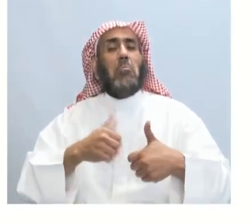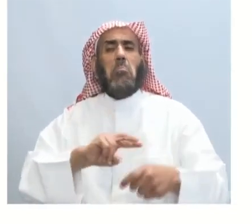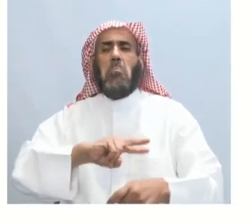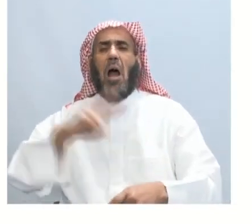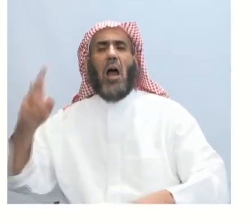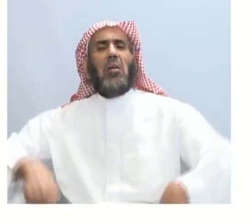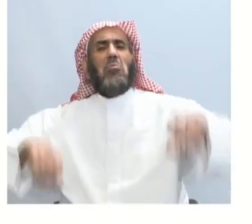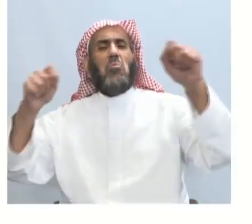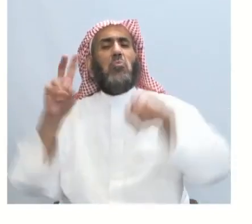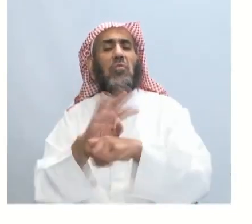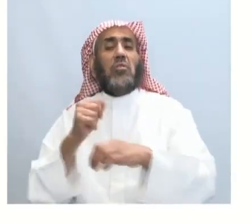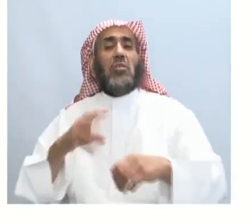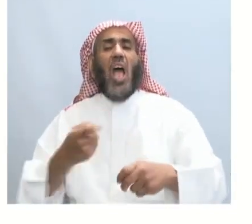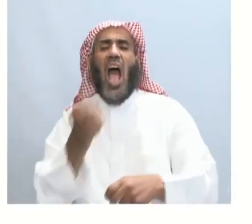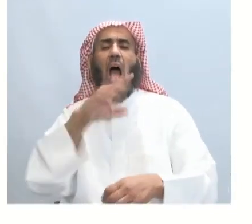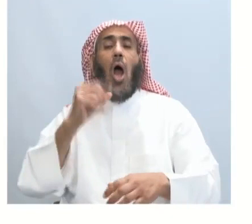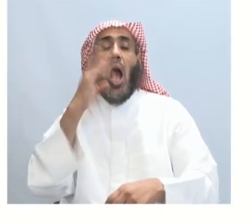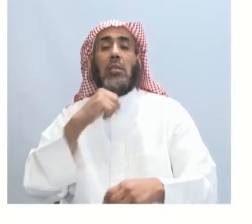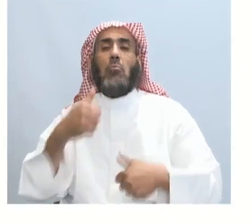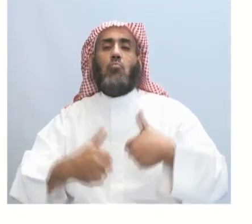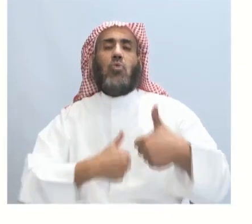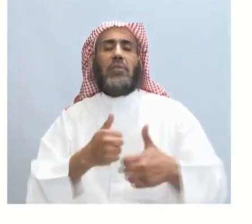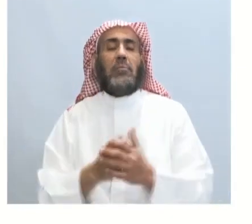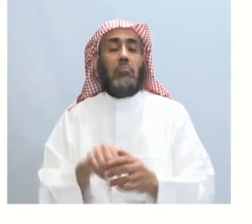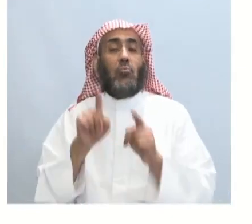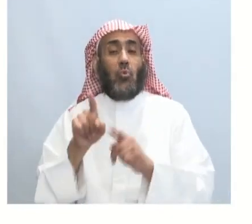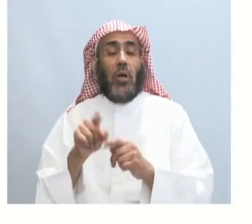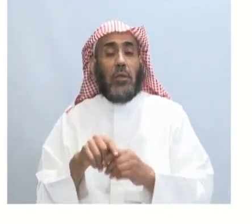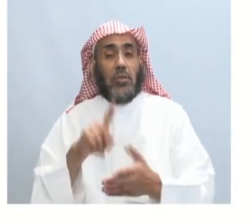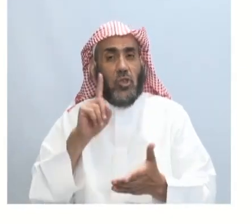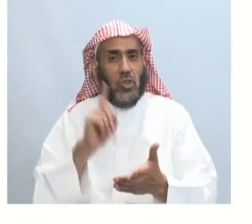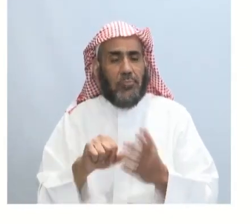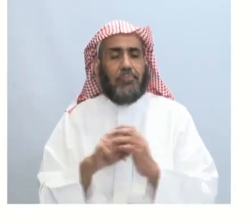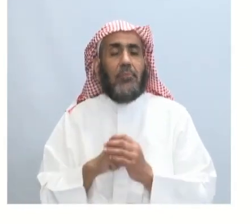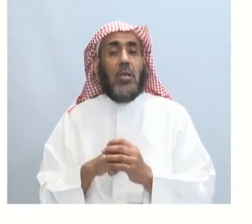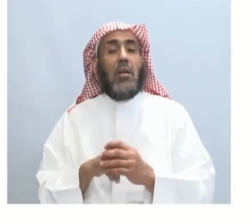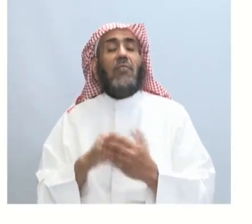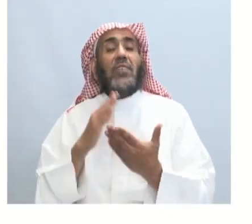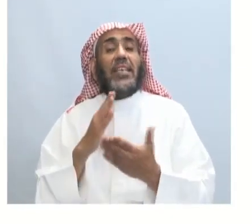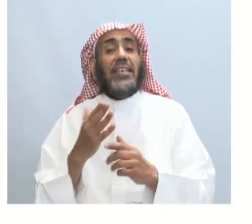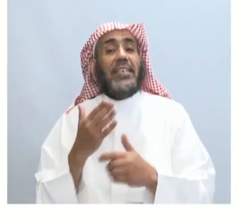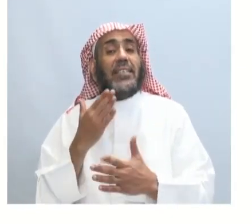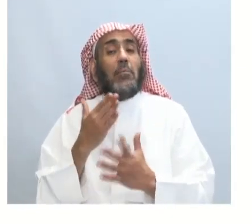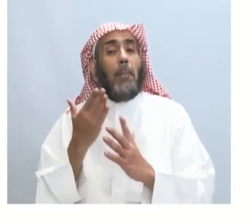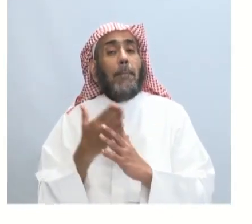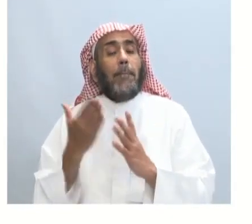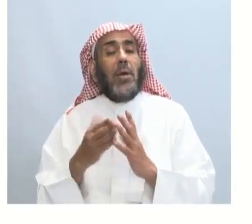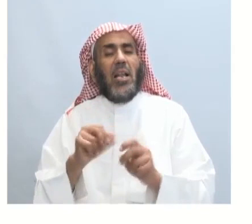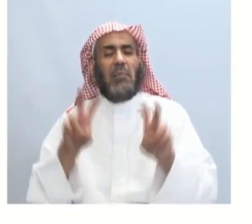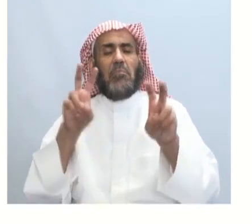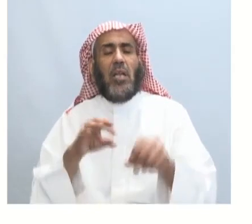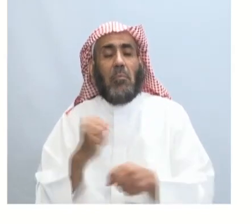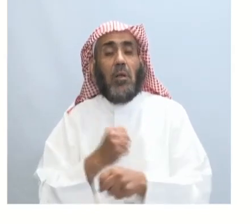المستاجرين في نشاط الصيدليات وهو عدم المنافسه وهو هذا في قسم وهو الامتناء عن